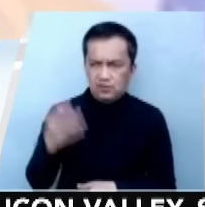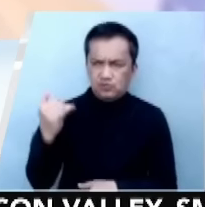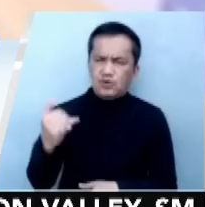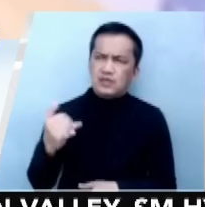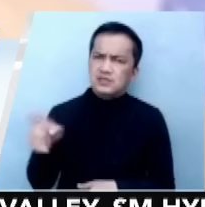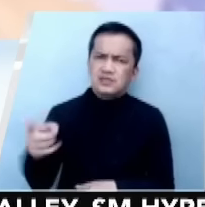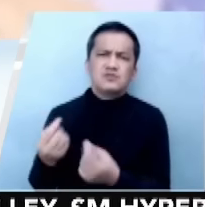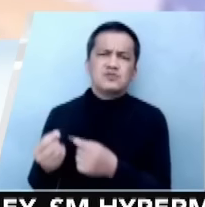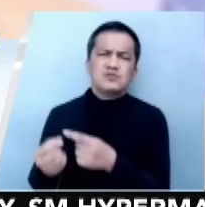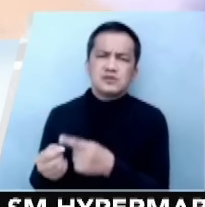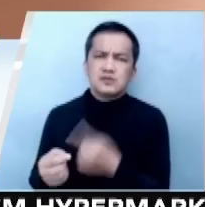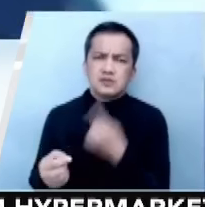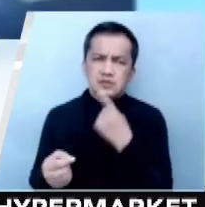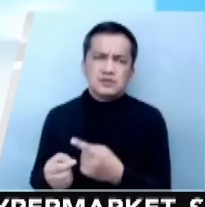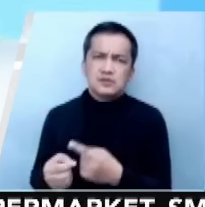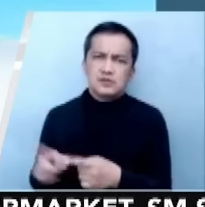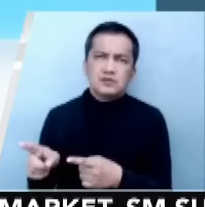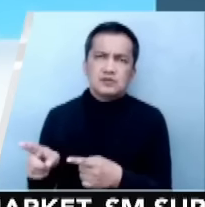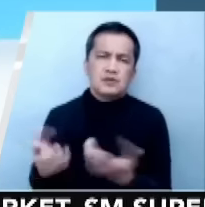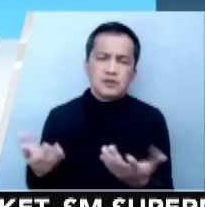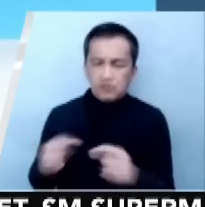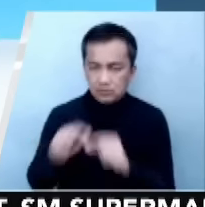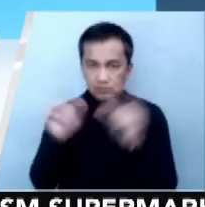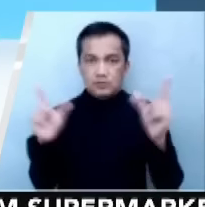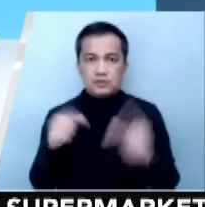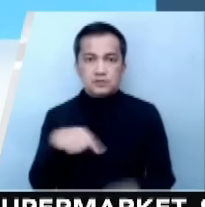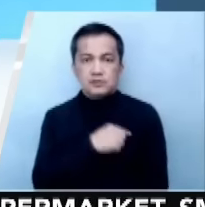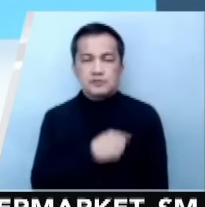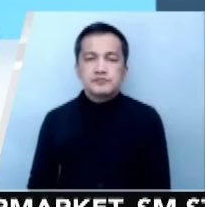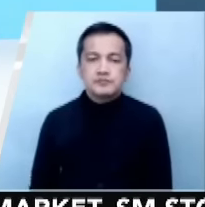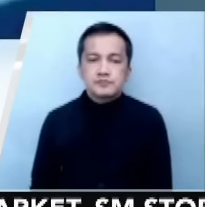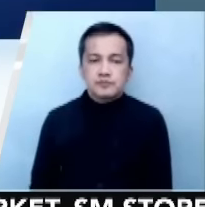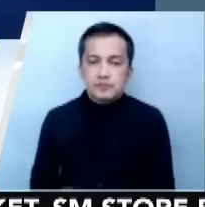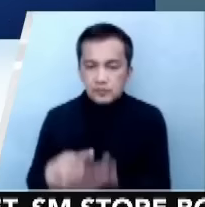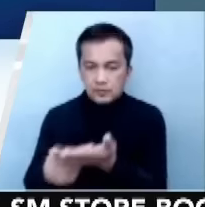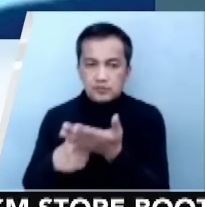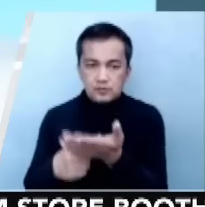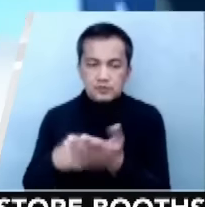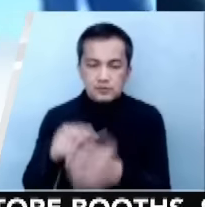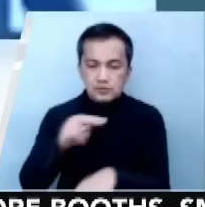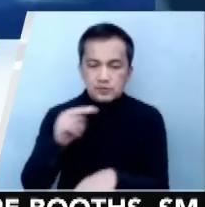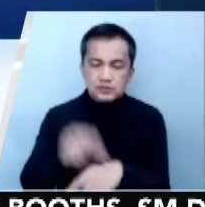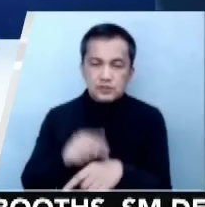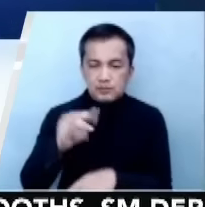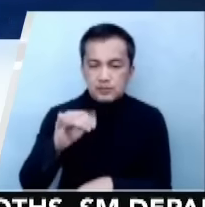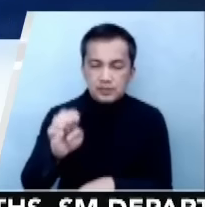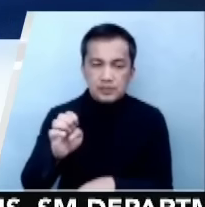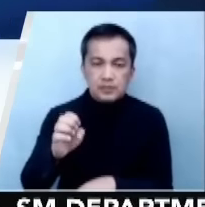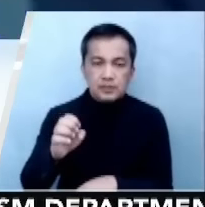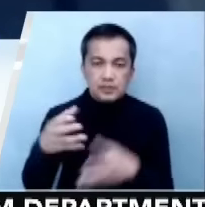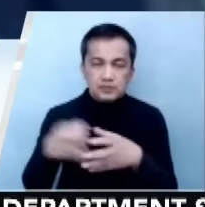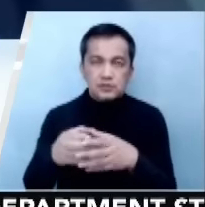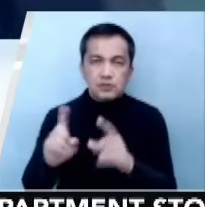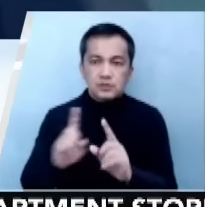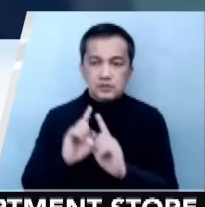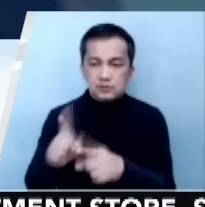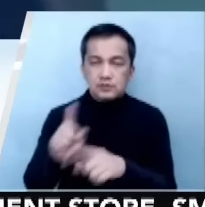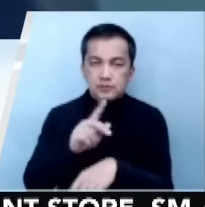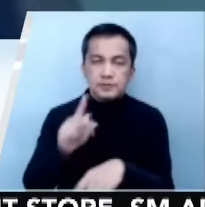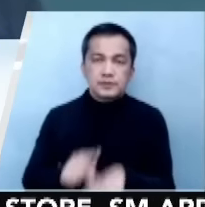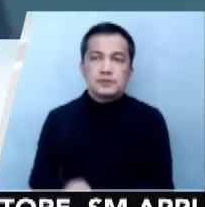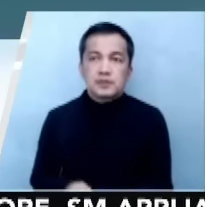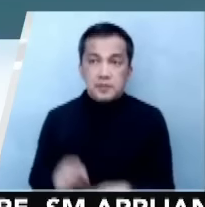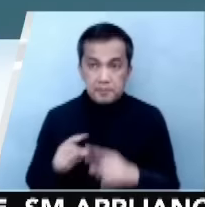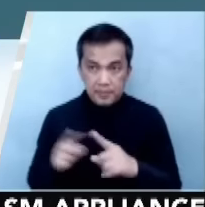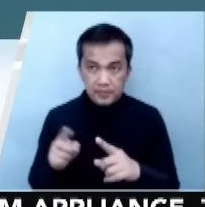It certainly took us by surprise. Pinag-uusapan na rin sa National Maritime Council kung ano ang tugon ng Pilipinas. Pero asahan